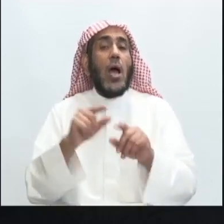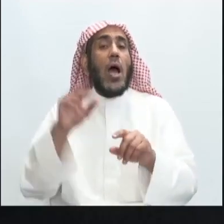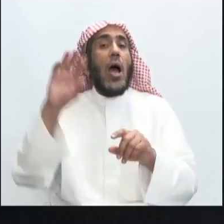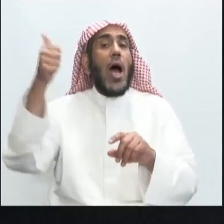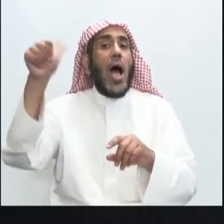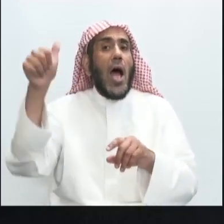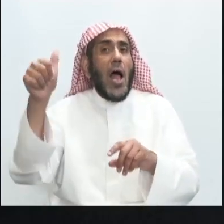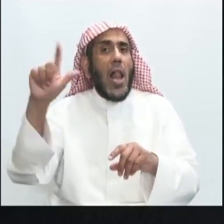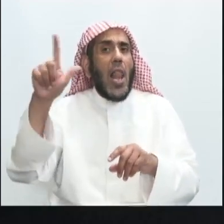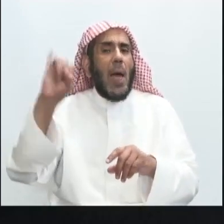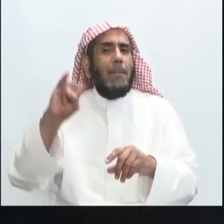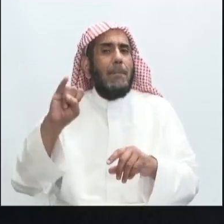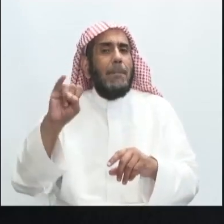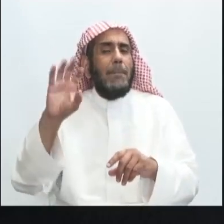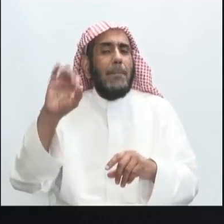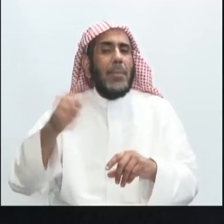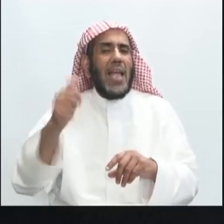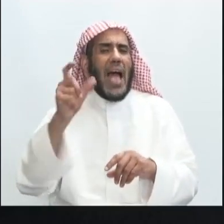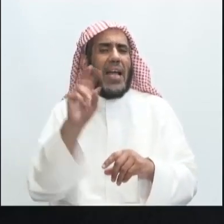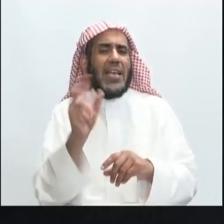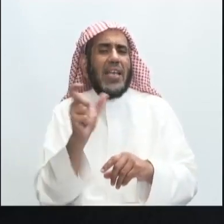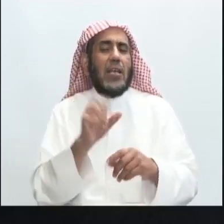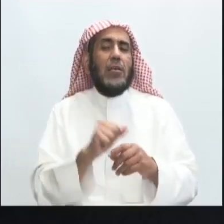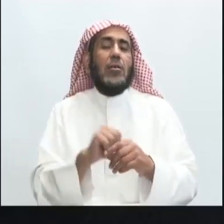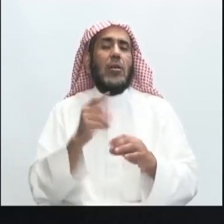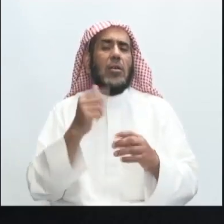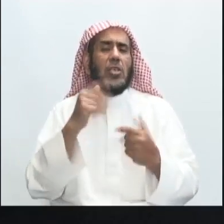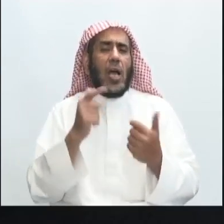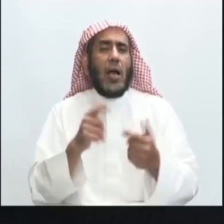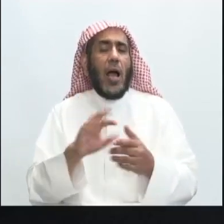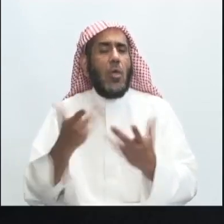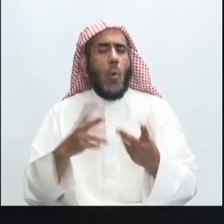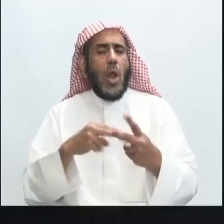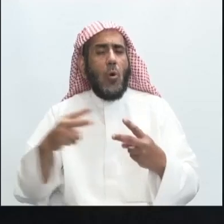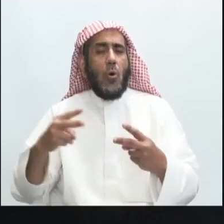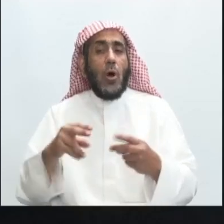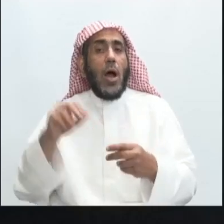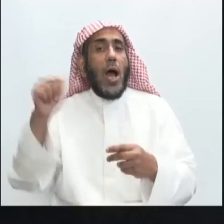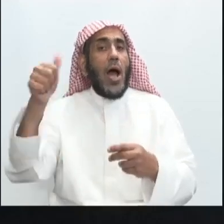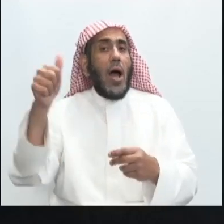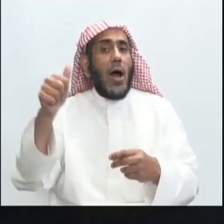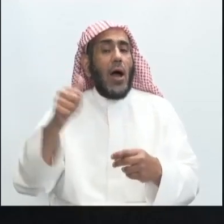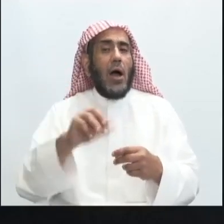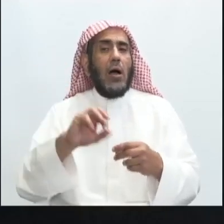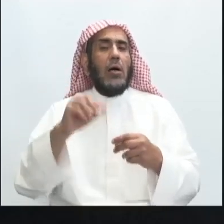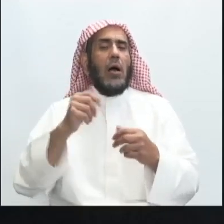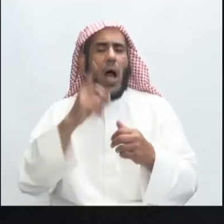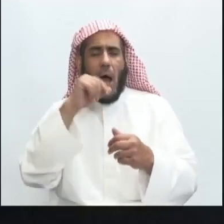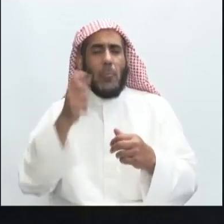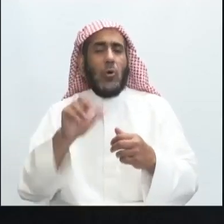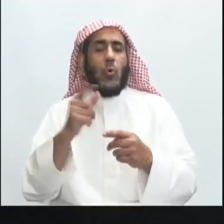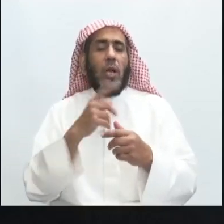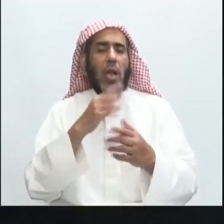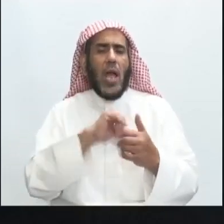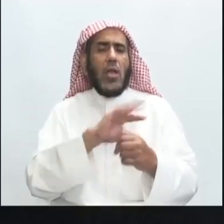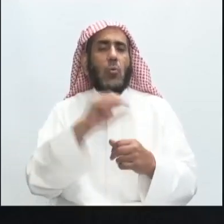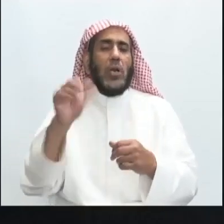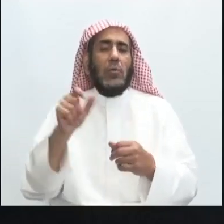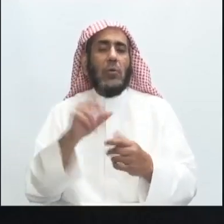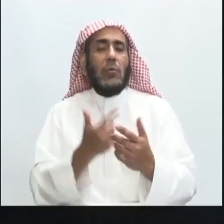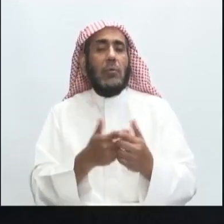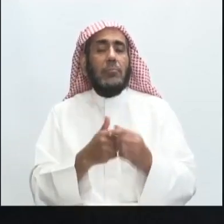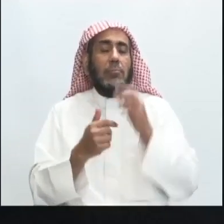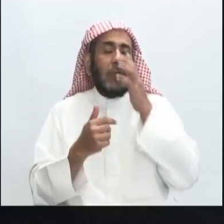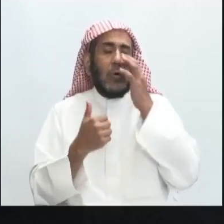يعني قلنا طبعا الانشاء غير طلبيه وانشاء طلبي هو اللي امرنا واستفهام وتمني وترجيه او